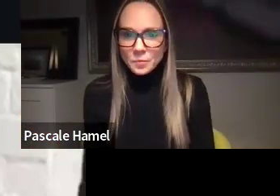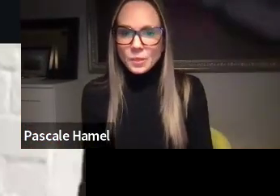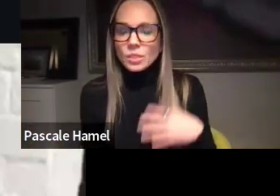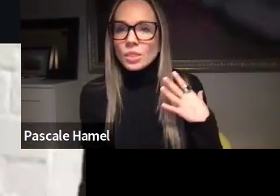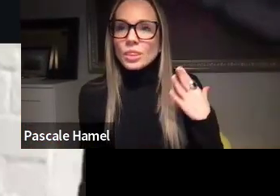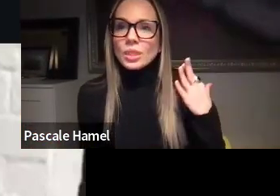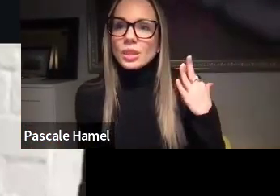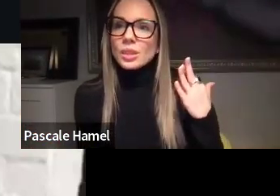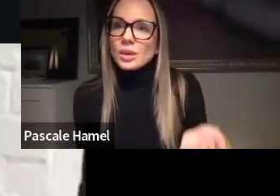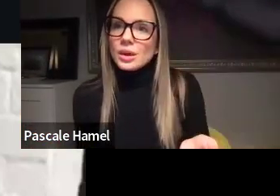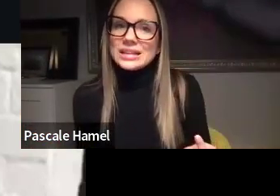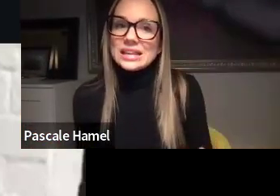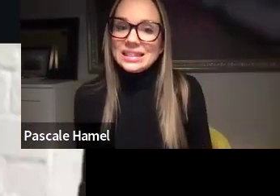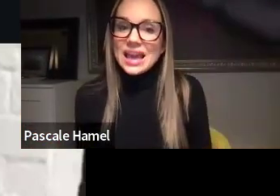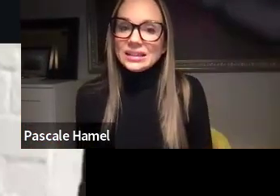prononcées.